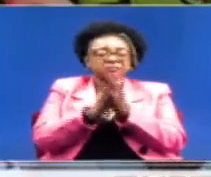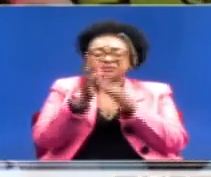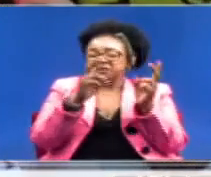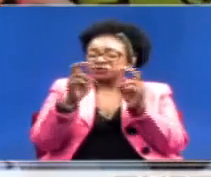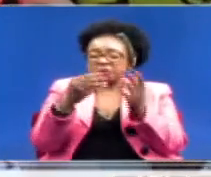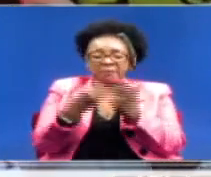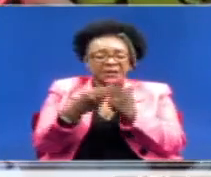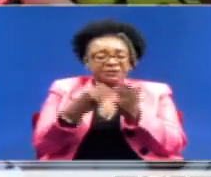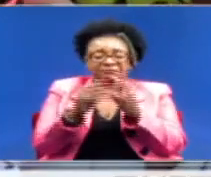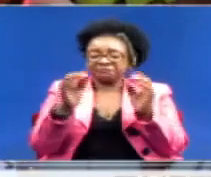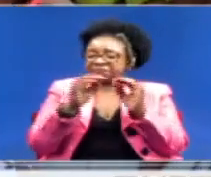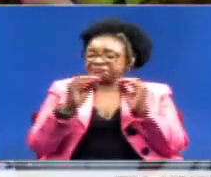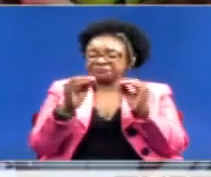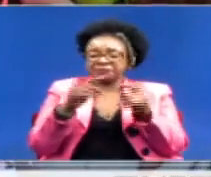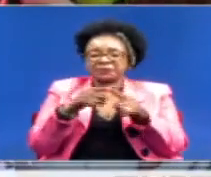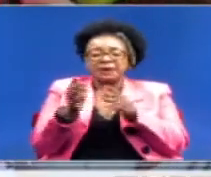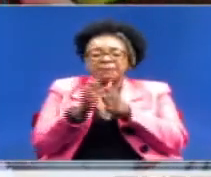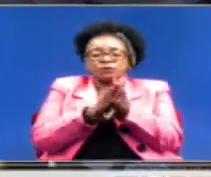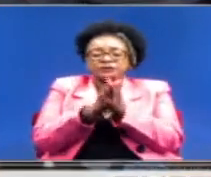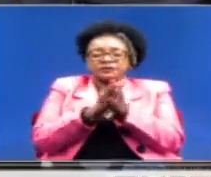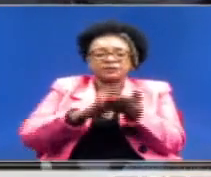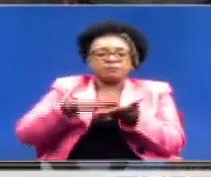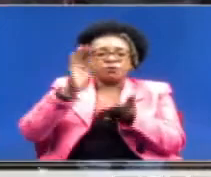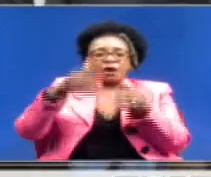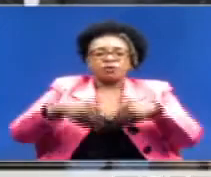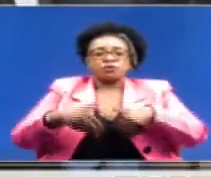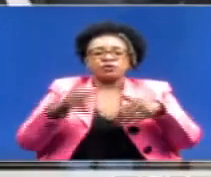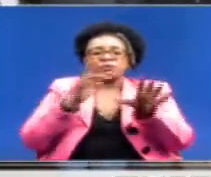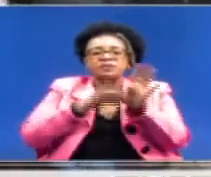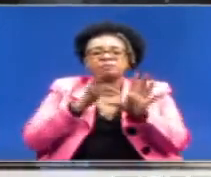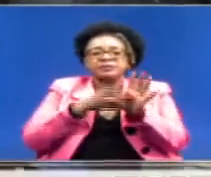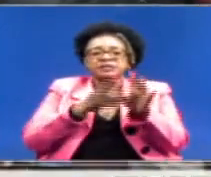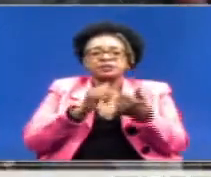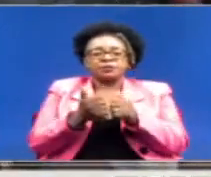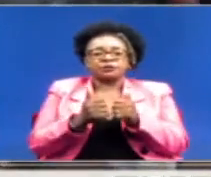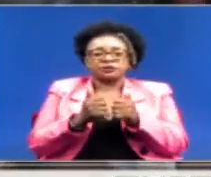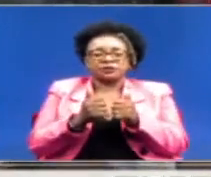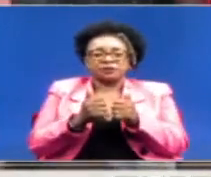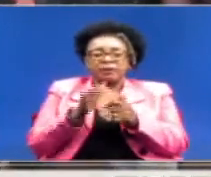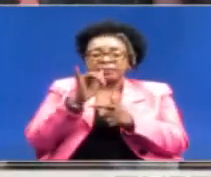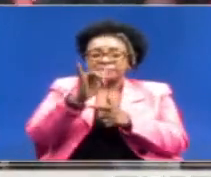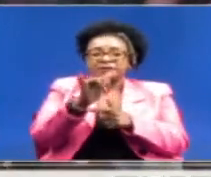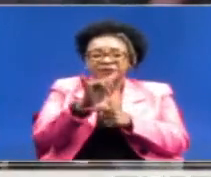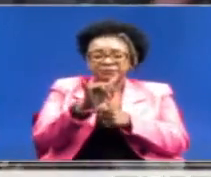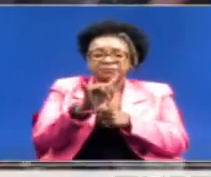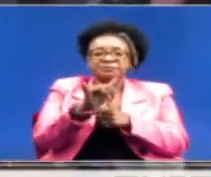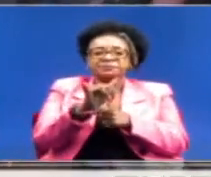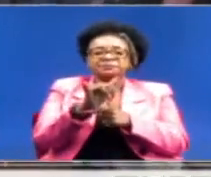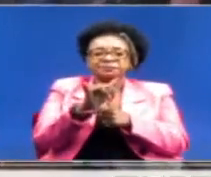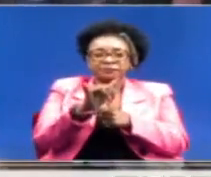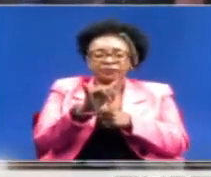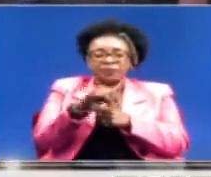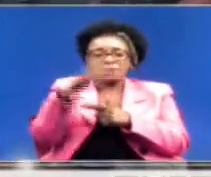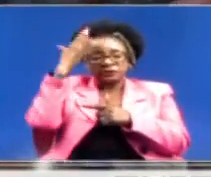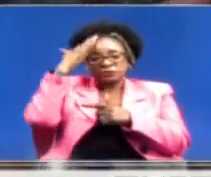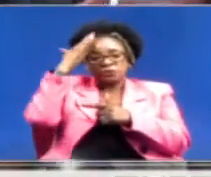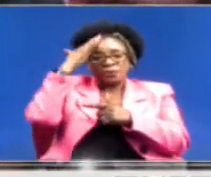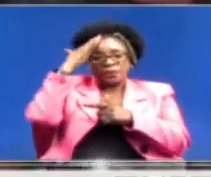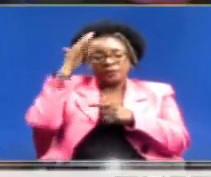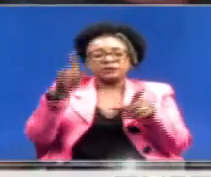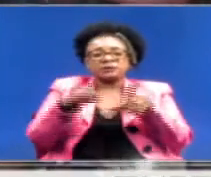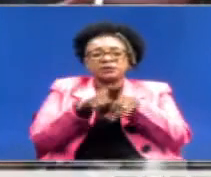issue is motivating more youth to participate in sports. Na hiyo itaishia hapo. Tunajua after